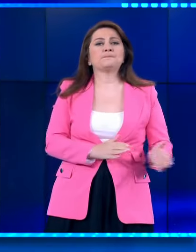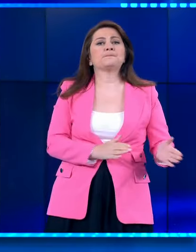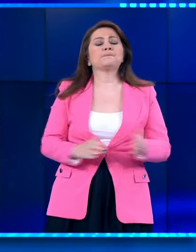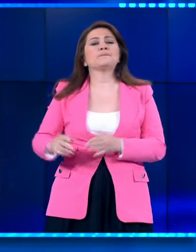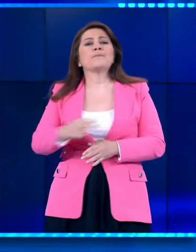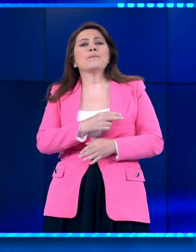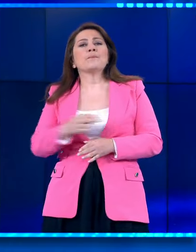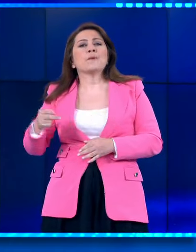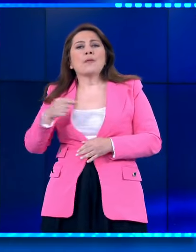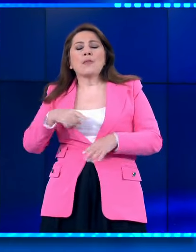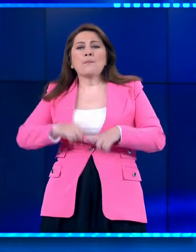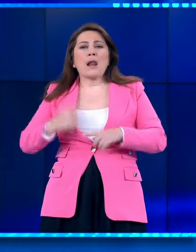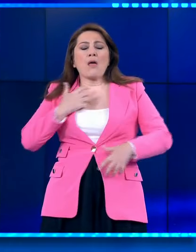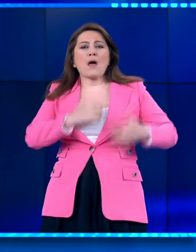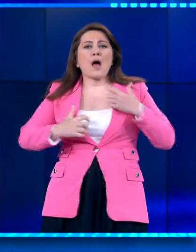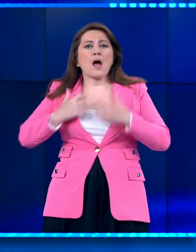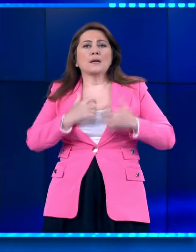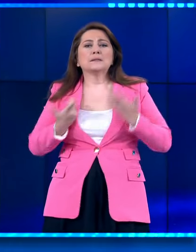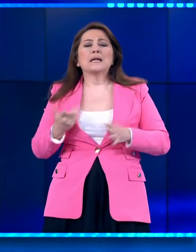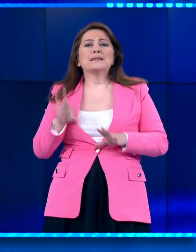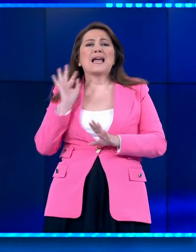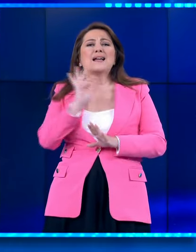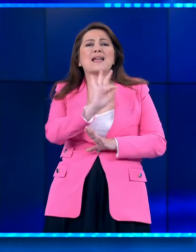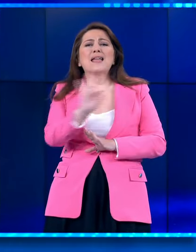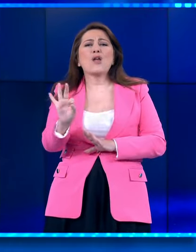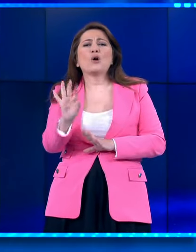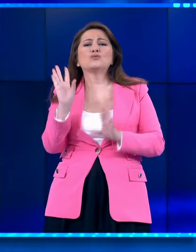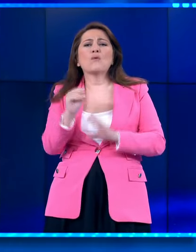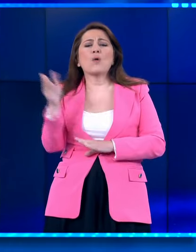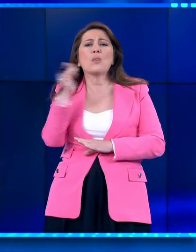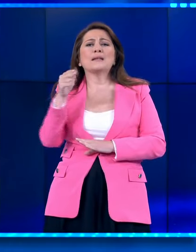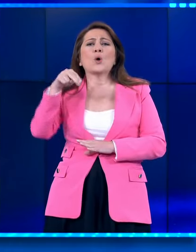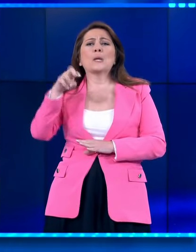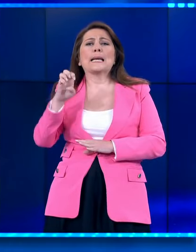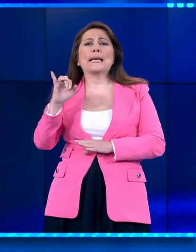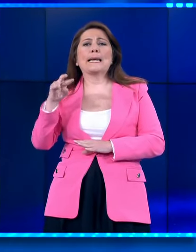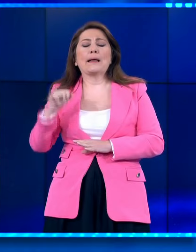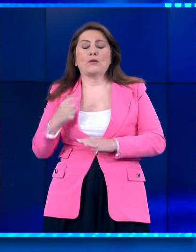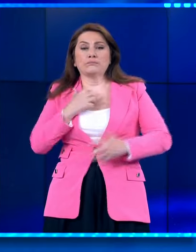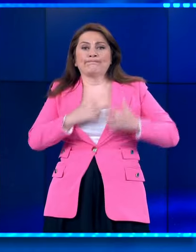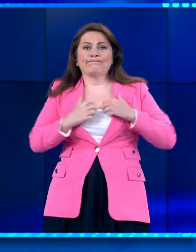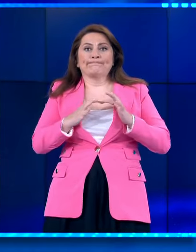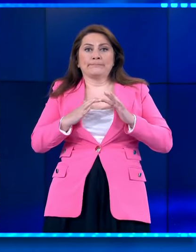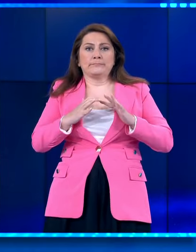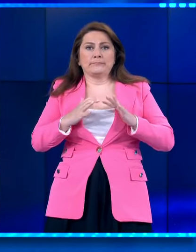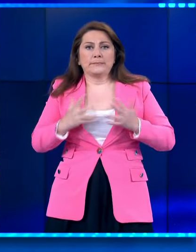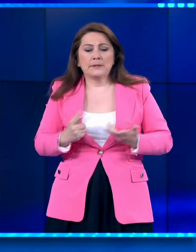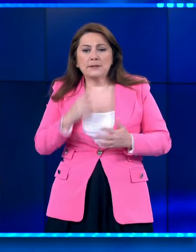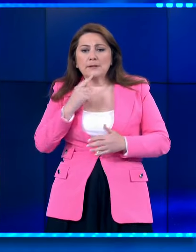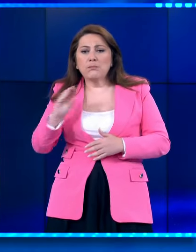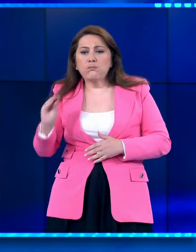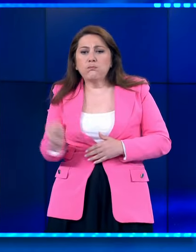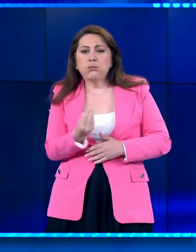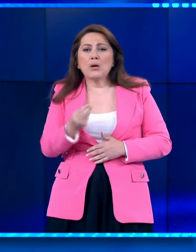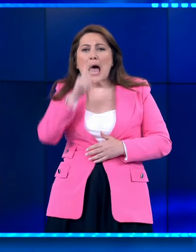Συναγερμός έχει σημάνει στη χώρα μας μετά την έξαρση του ιού του Δυτικού Νείλου. Ιδιαίτερη ανησυχία έχει προκαλέσει το γεγονός ότι εμφανίστηκε κρούσμα και